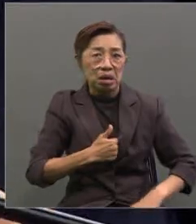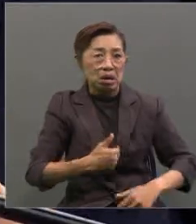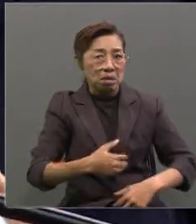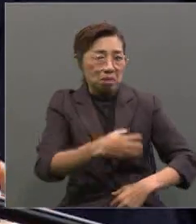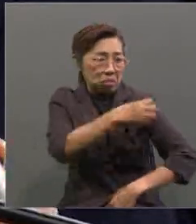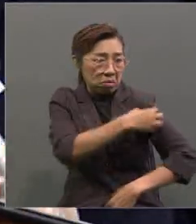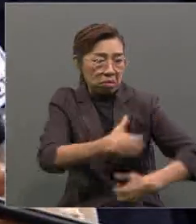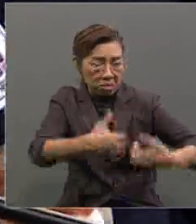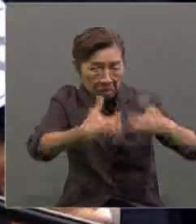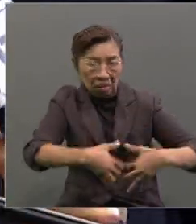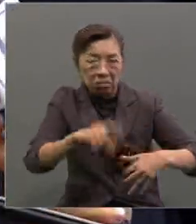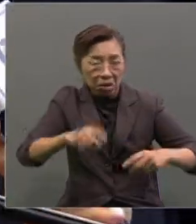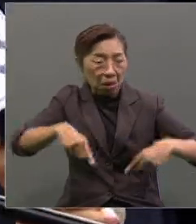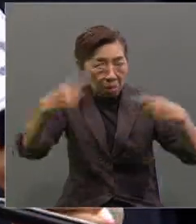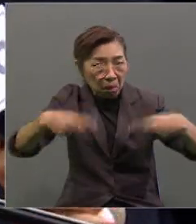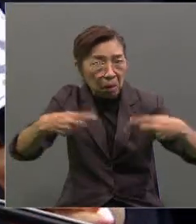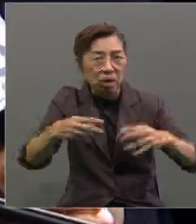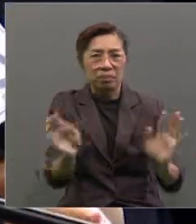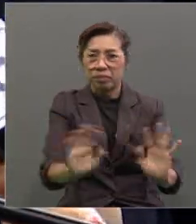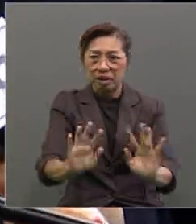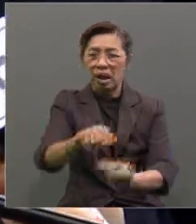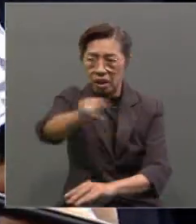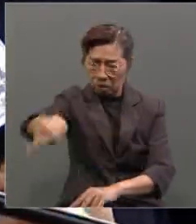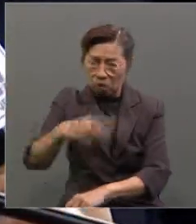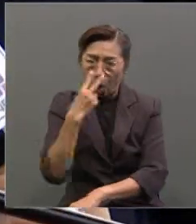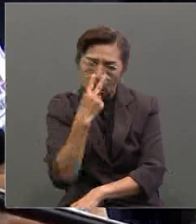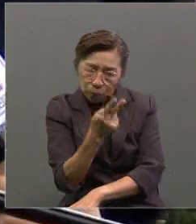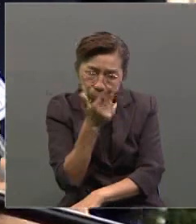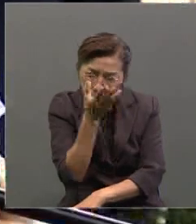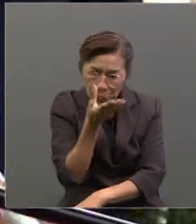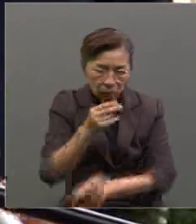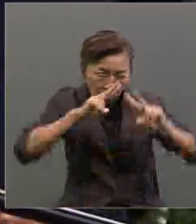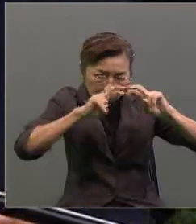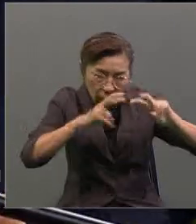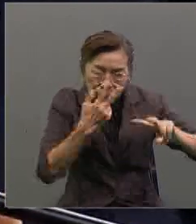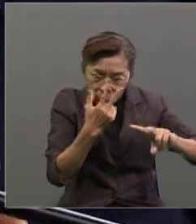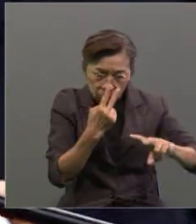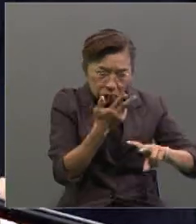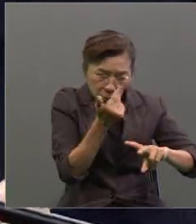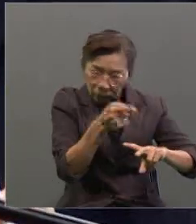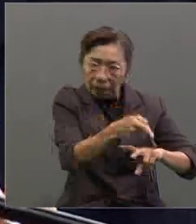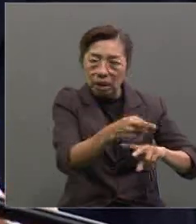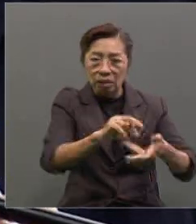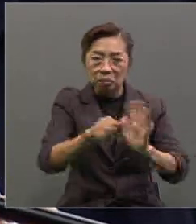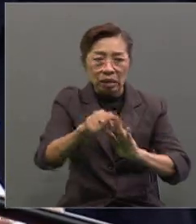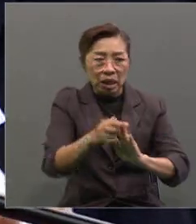ค่ะอยากให้ทุกคนได้มองเพราะทุกคนไม่ได้สัมผัสทุกคนก็เอาไปตัดสินไปแล้วแต่จริงๆมันไม่ใช่อ่ะ